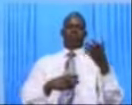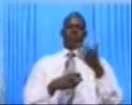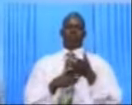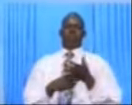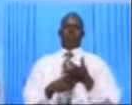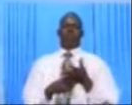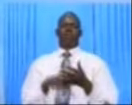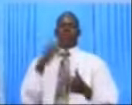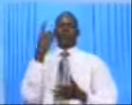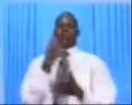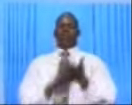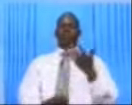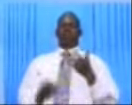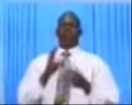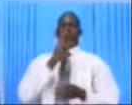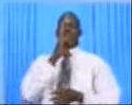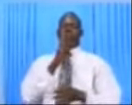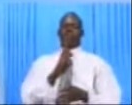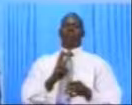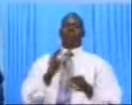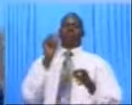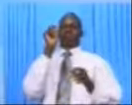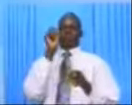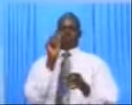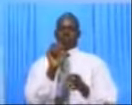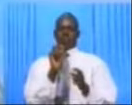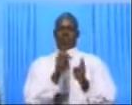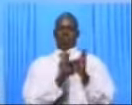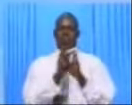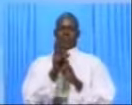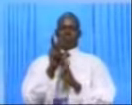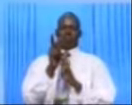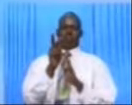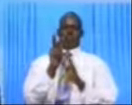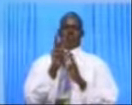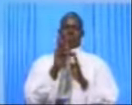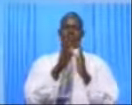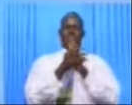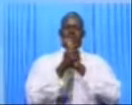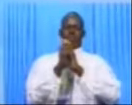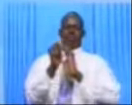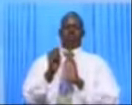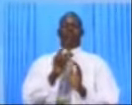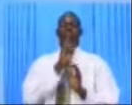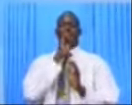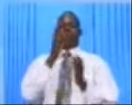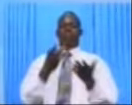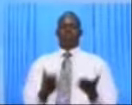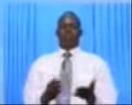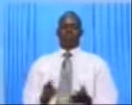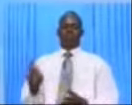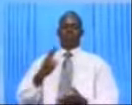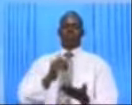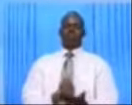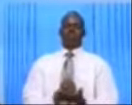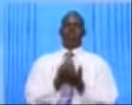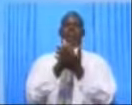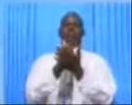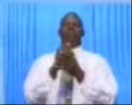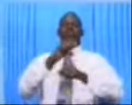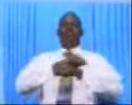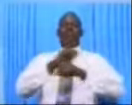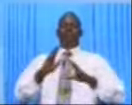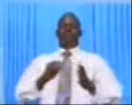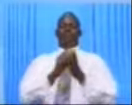Alors, quels sont les experts qui seront là pour vous aider à encadrer ces entreprises, ces sociétés burkinabè, ces industries burkinabè, à tout